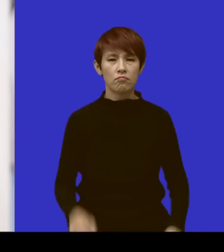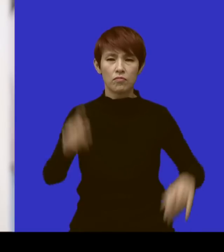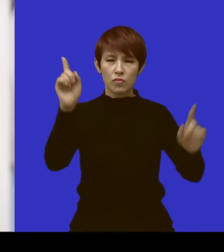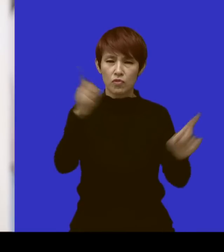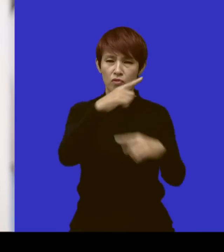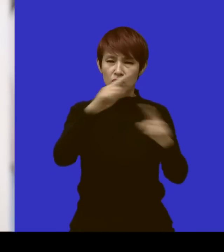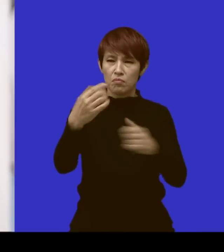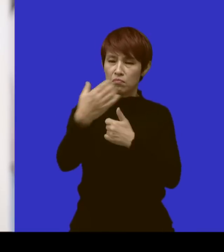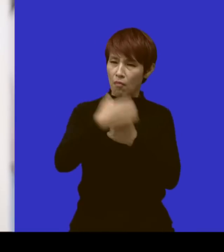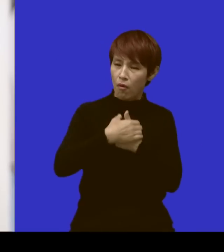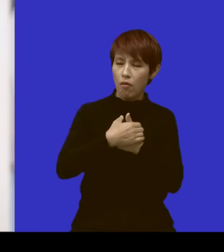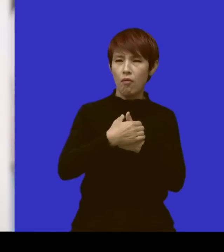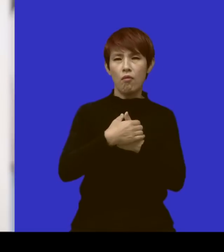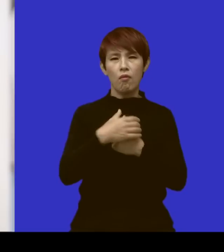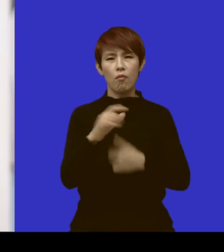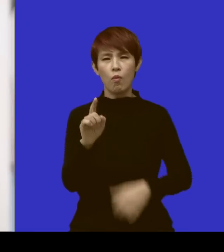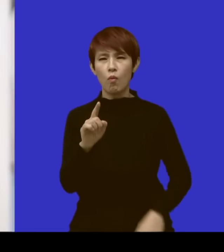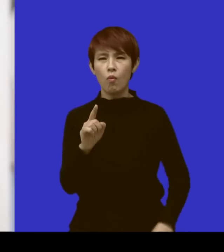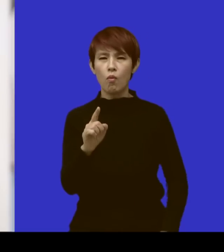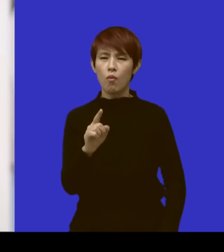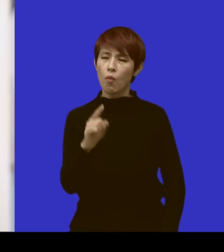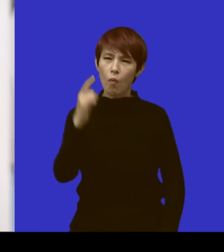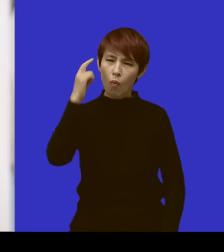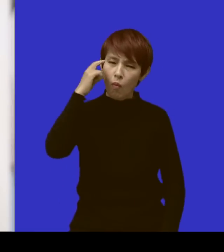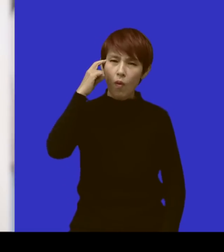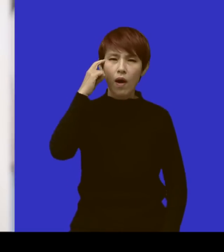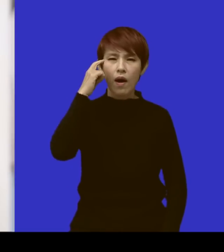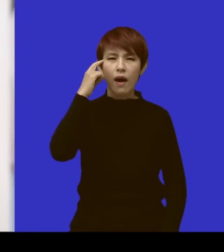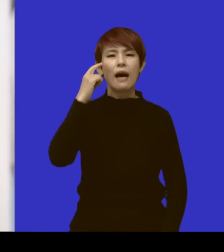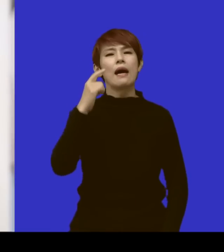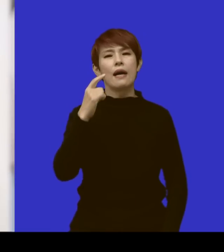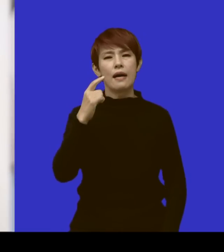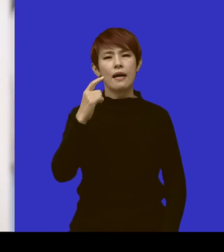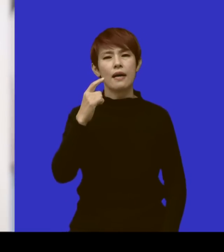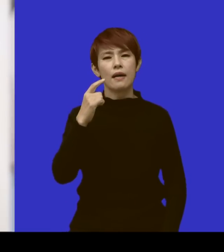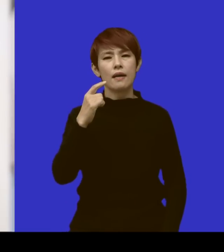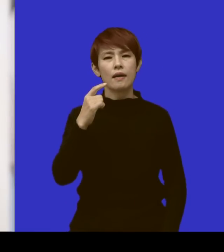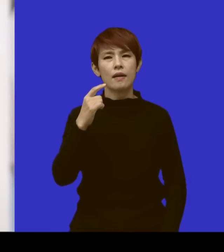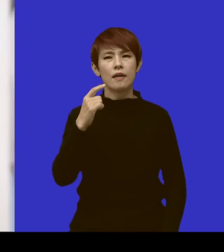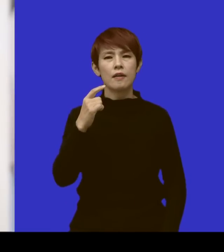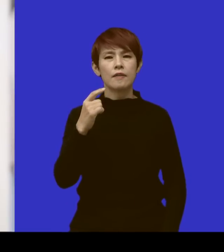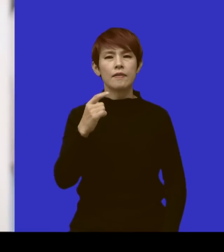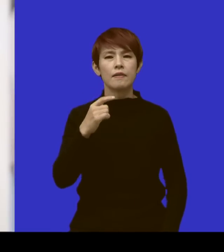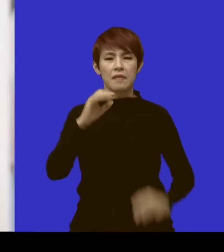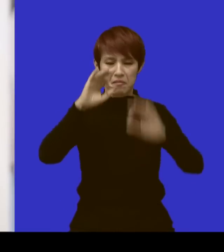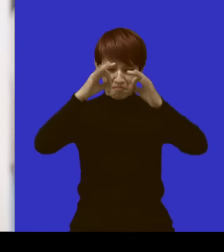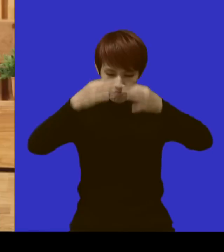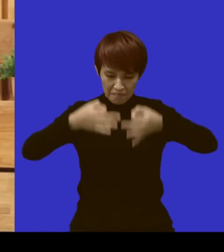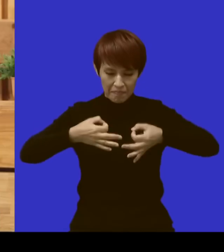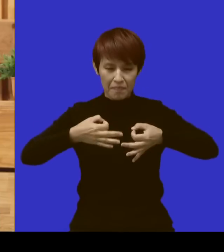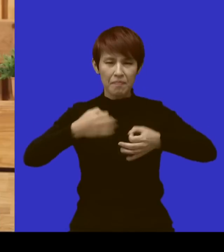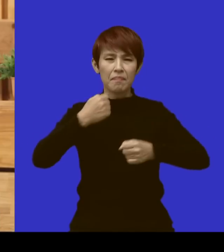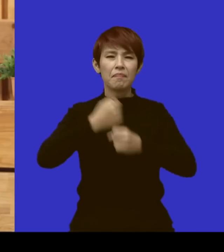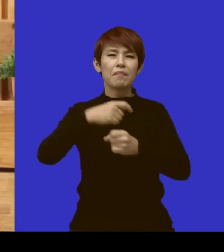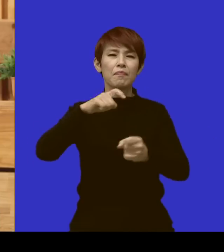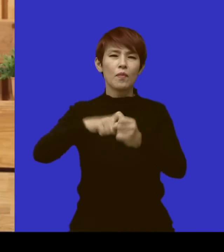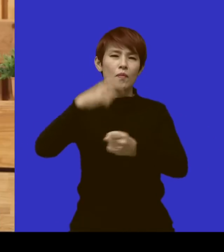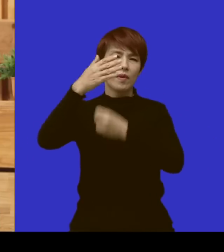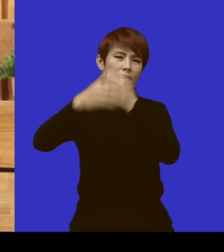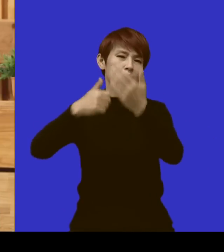그 가운데 많은 것들을 또 알게 하신 것도 있지만 저를 좀 보게 하신 것 같아요.